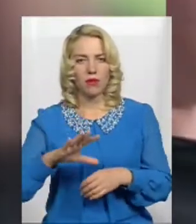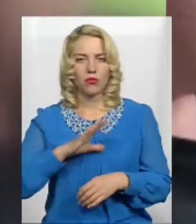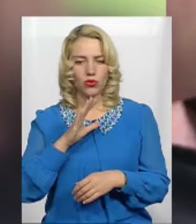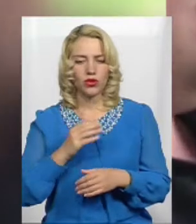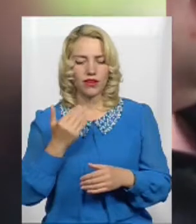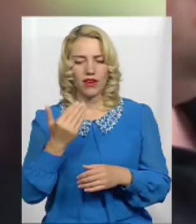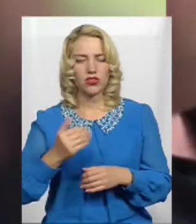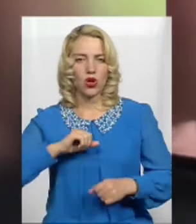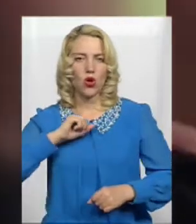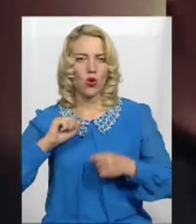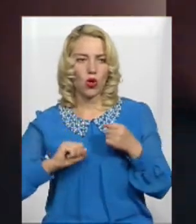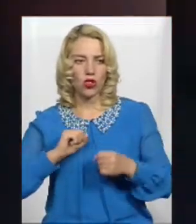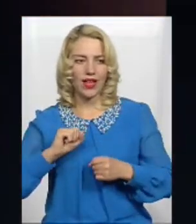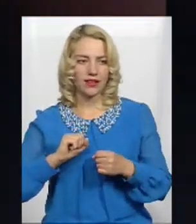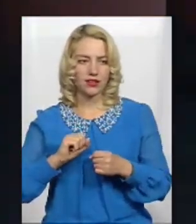ваші колеги,